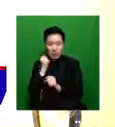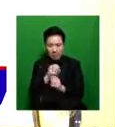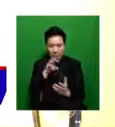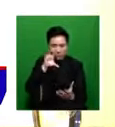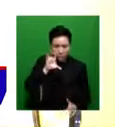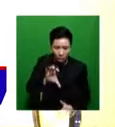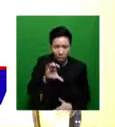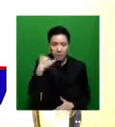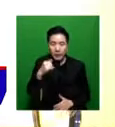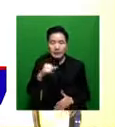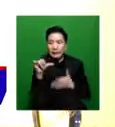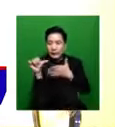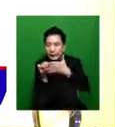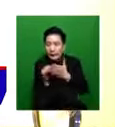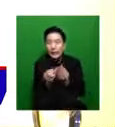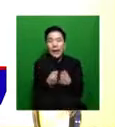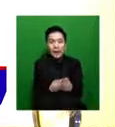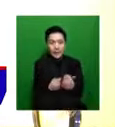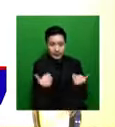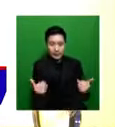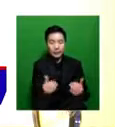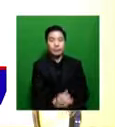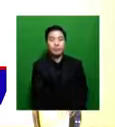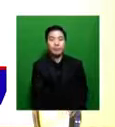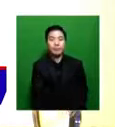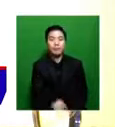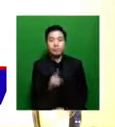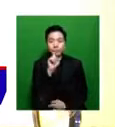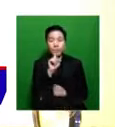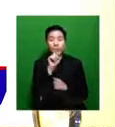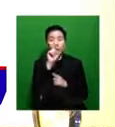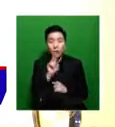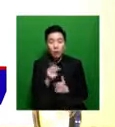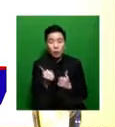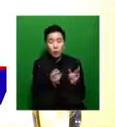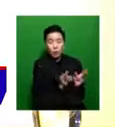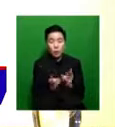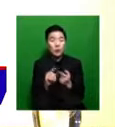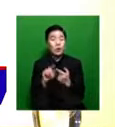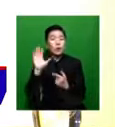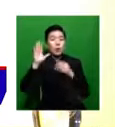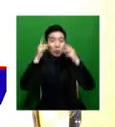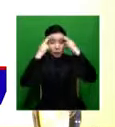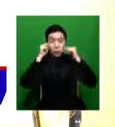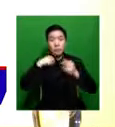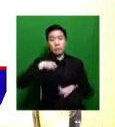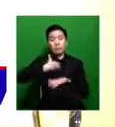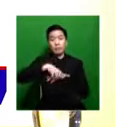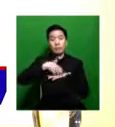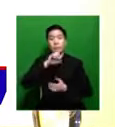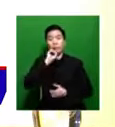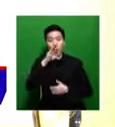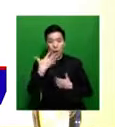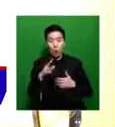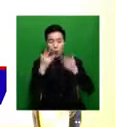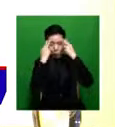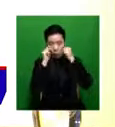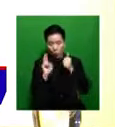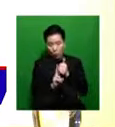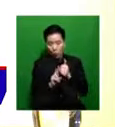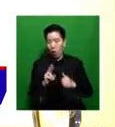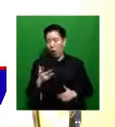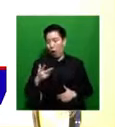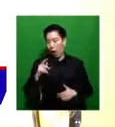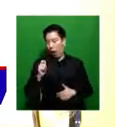ยแก้ไขให้ด้วยทีนี้ในส่วนของมาตรการท่านนายกได้กล่าวไปแล้วแล้วก็ท่านอนุทินก็ได้กล่าวไปแล้ว